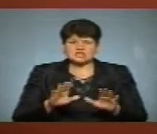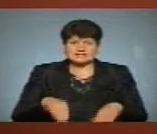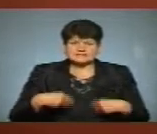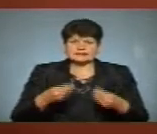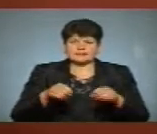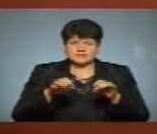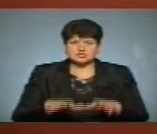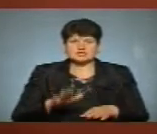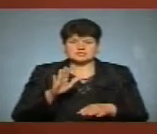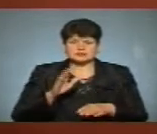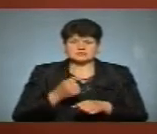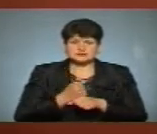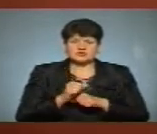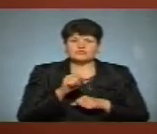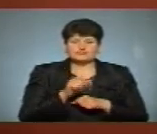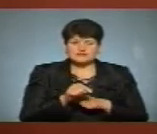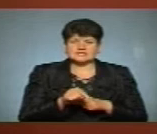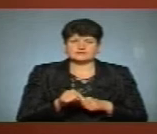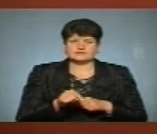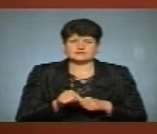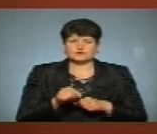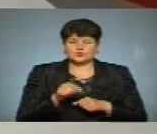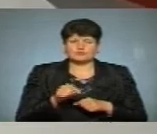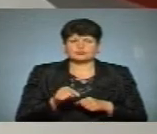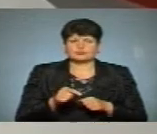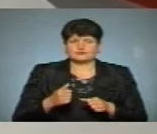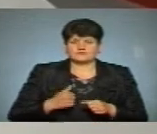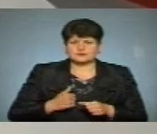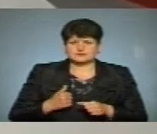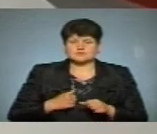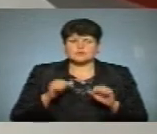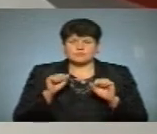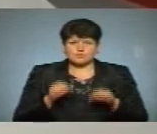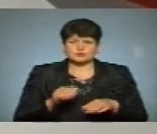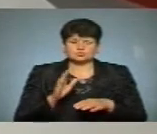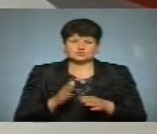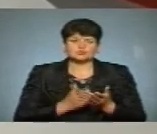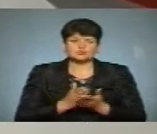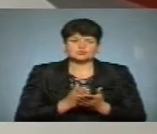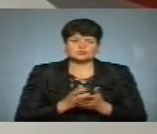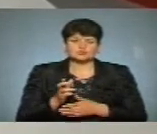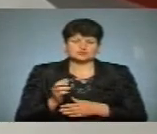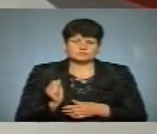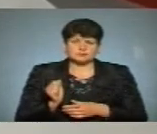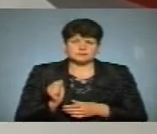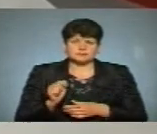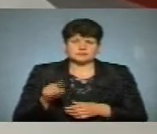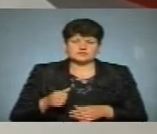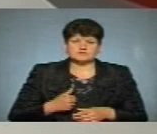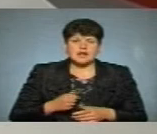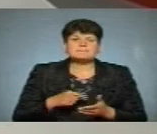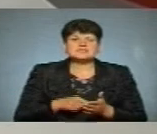рішення, зобов'язала, що іменно в, іменно в тому роді військ може проходити службу призовник. А